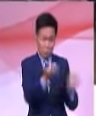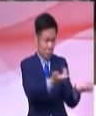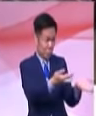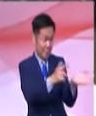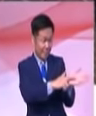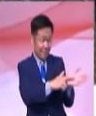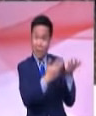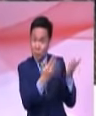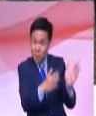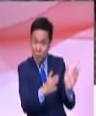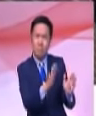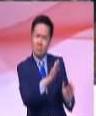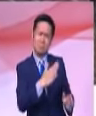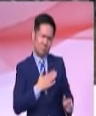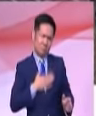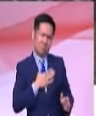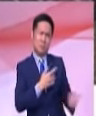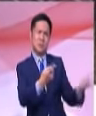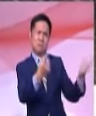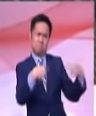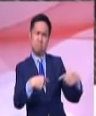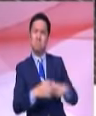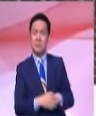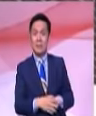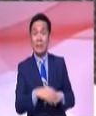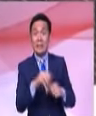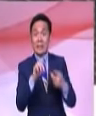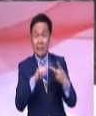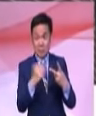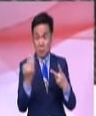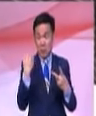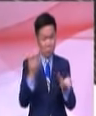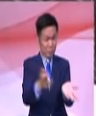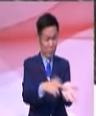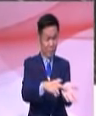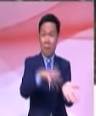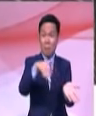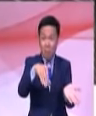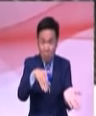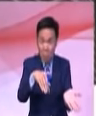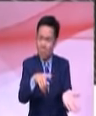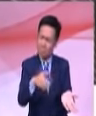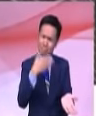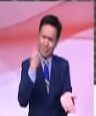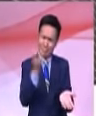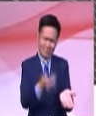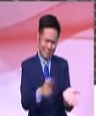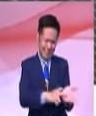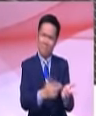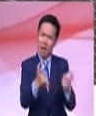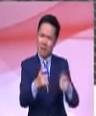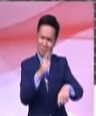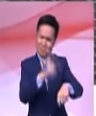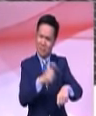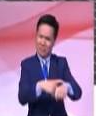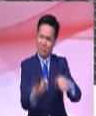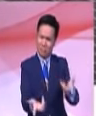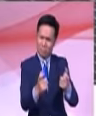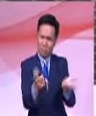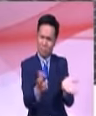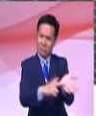mendaftar hendaklah datang, dan sesiapa yang sebelum ini belum lagi mendaftar, elok mendaftar dengan segera.